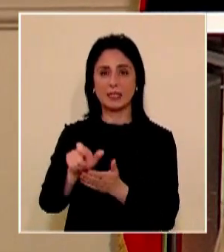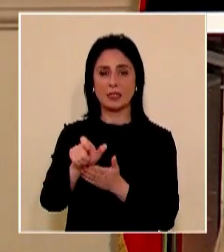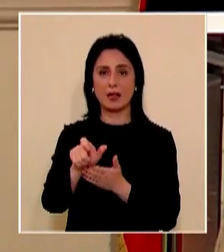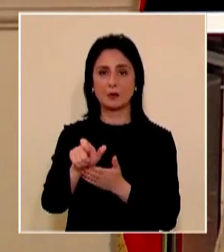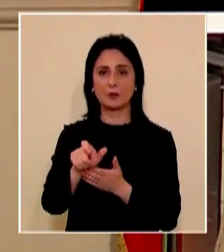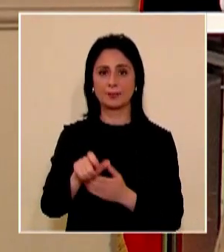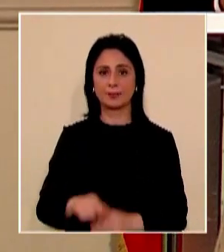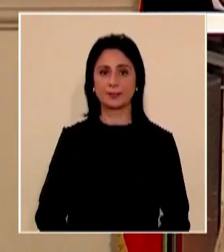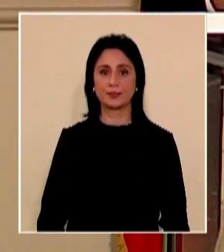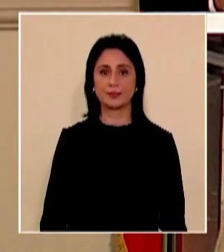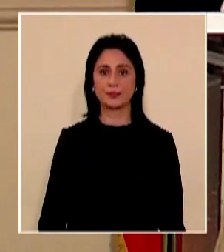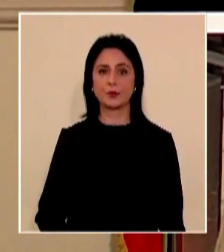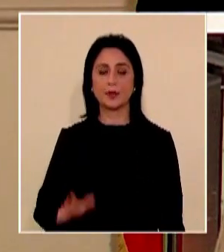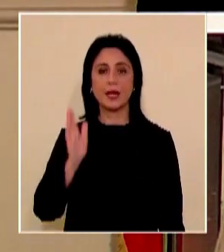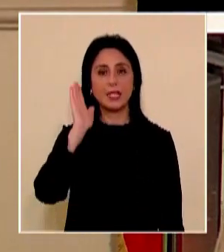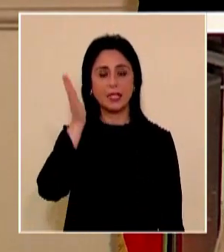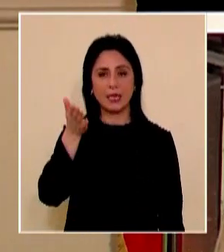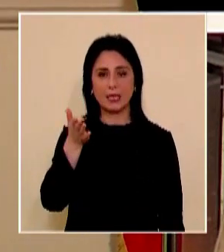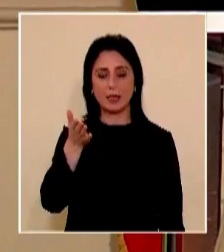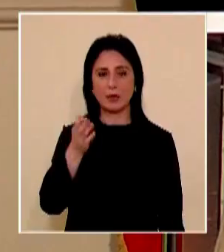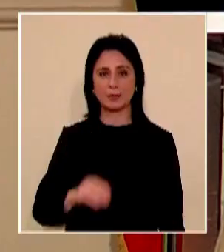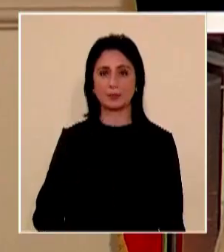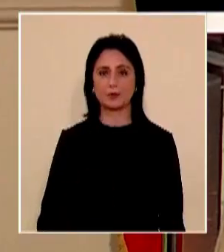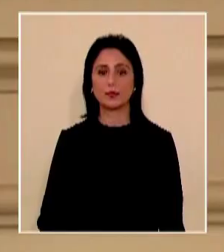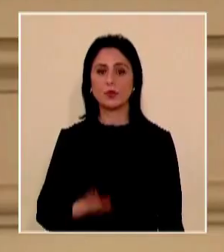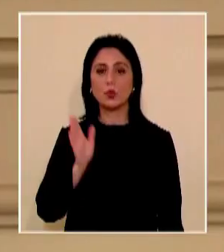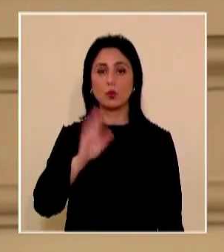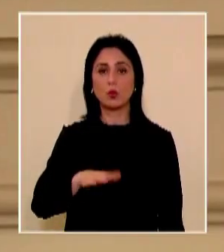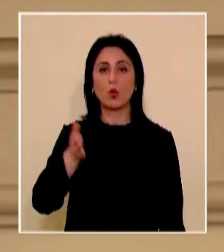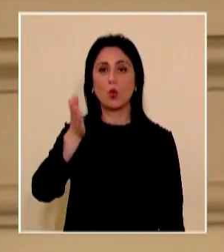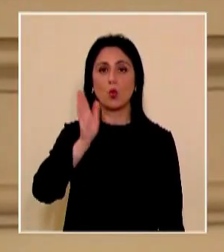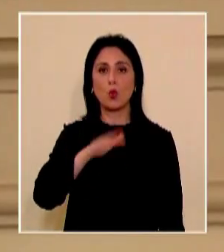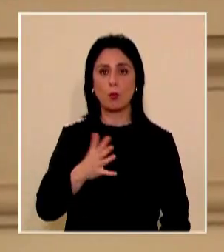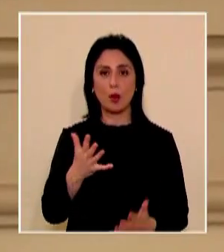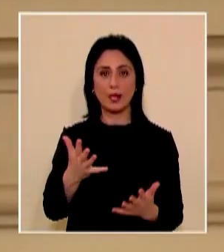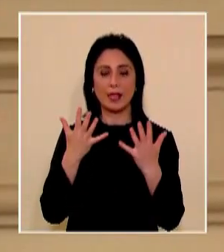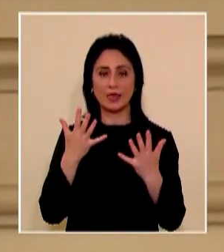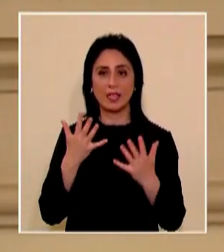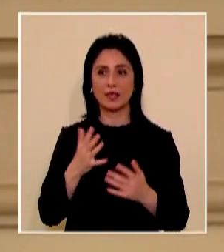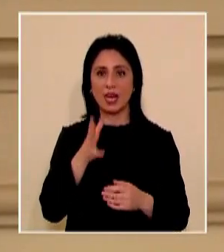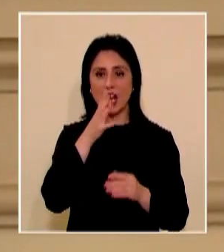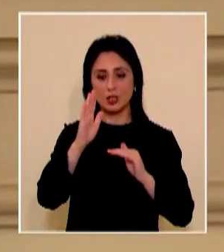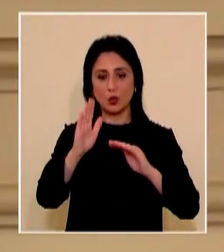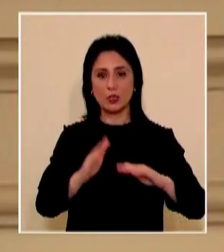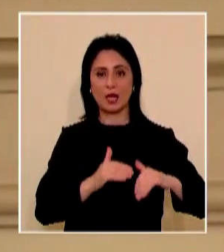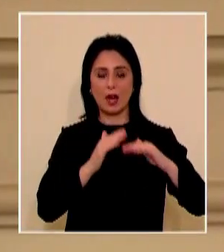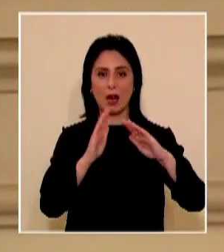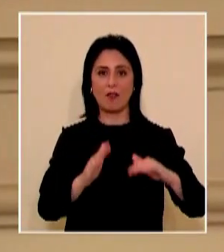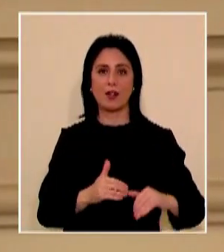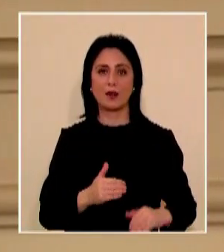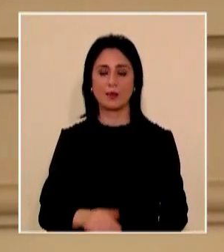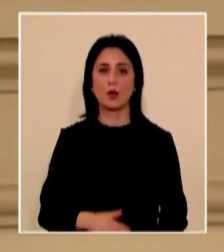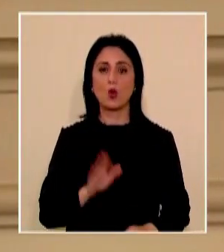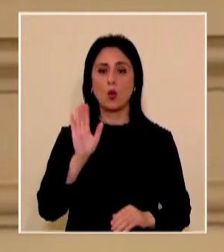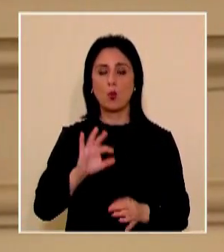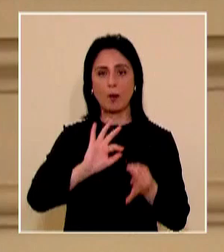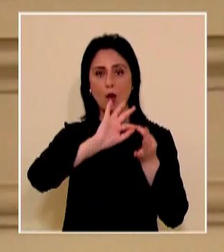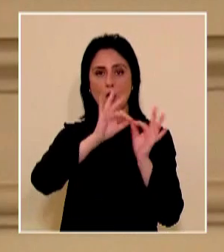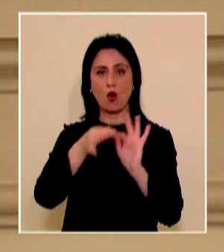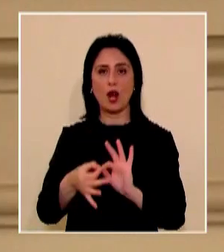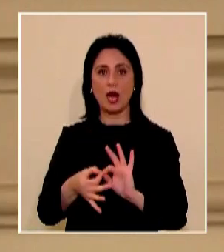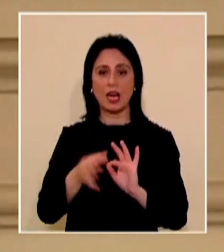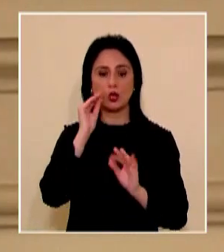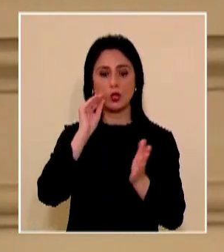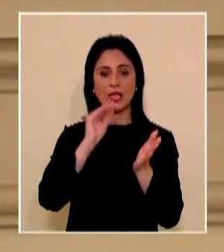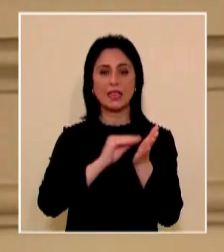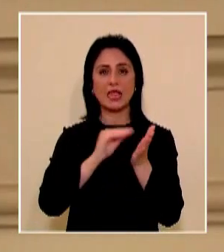że ta droga będzie się stawała coraz dla Gruzji jaśniejsza w tym znaczeniu, że będą mogły być wskazane konkretne daty działania